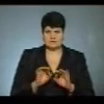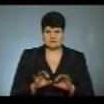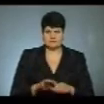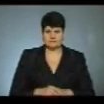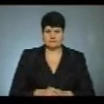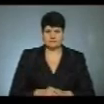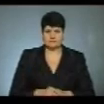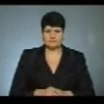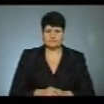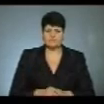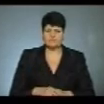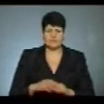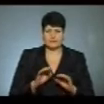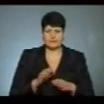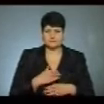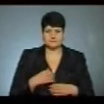Та ні, не буду коментувати.